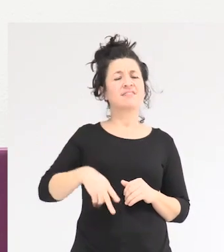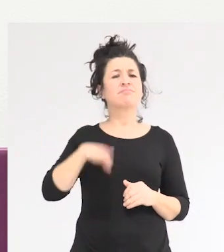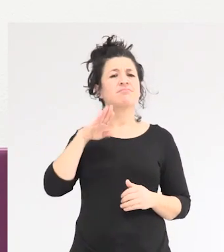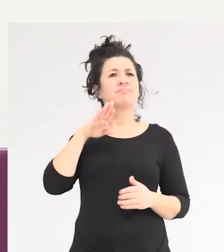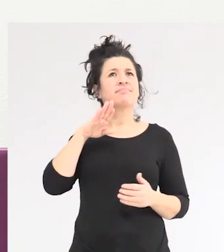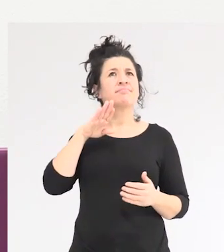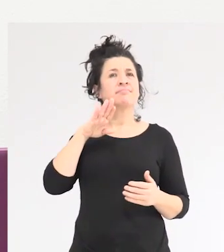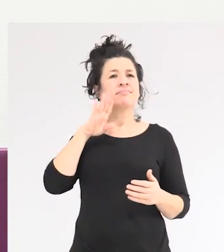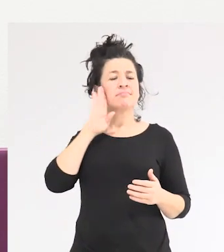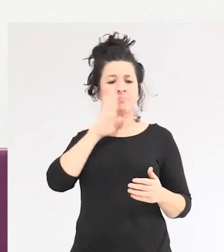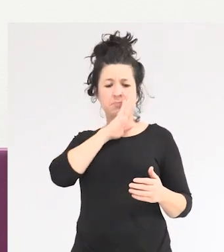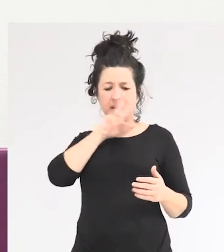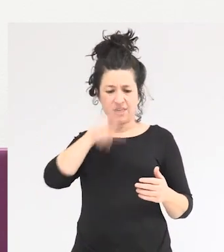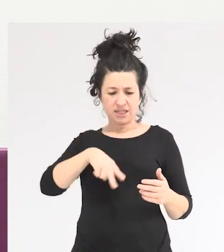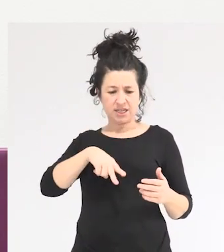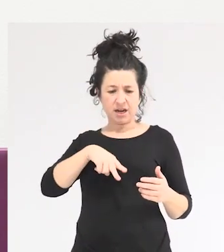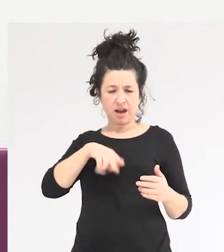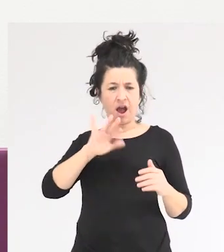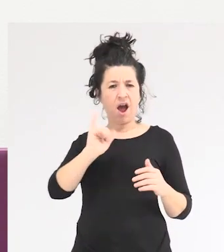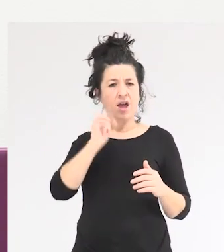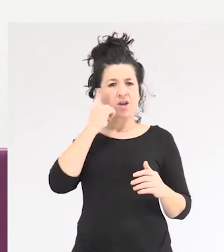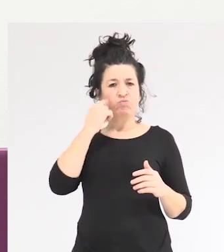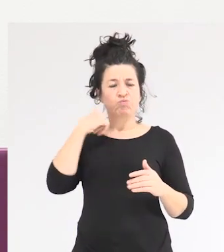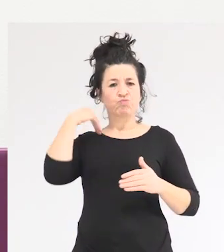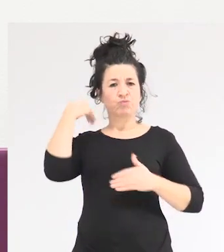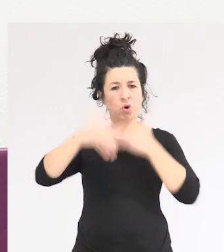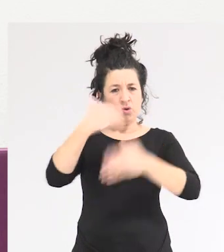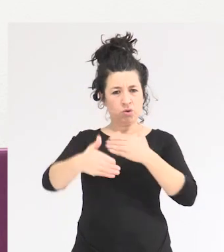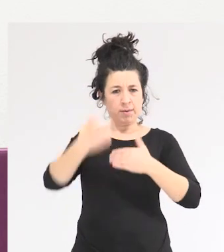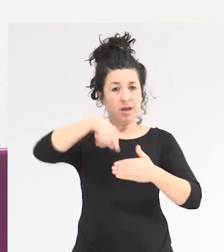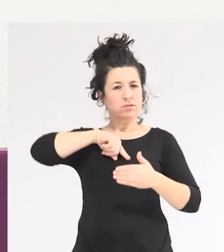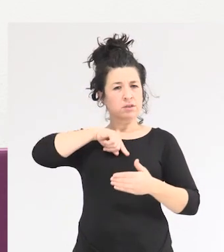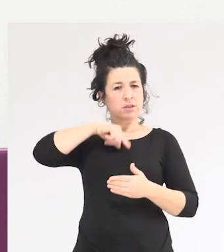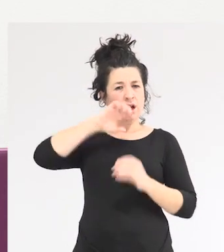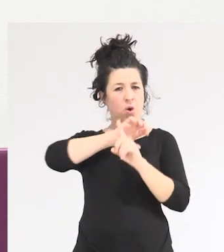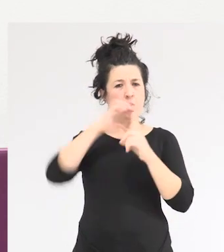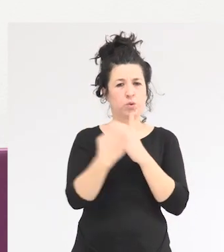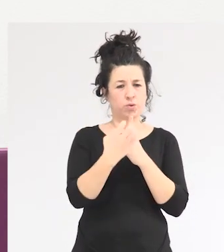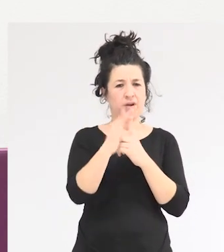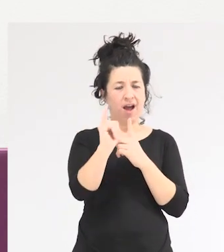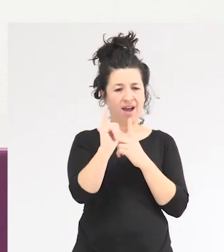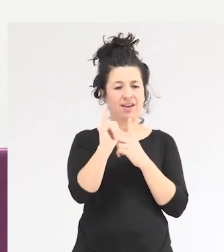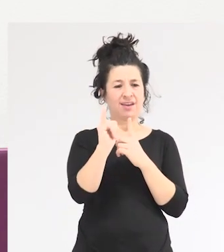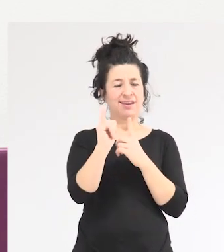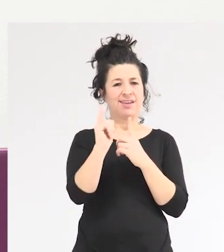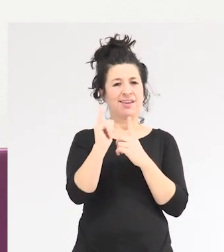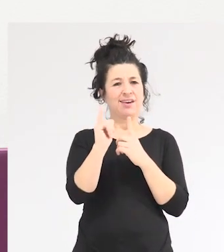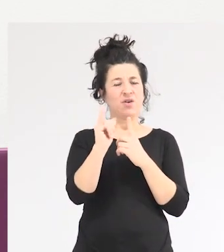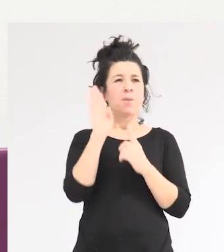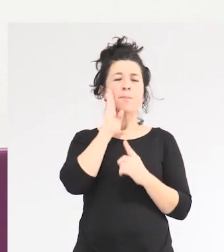Ama izatearen inguruan badago tradizio bat gure kulturan, ez? Zer egin behar duen ama batek, nolakoa izan behar